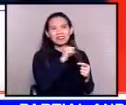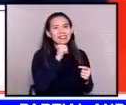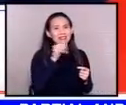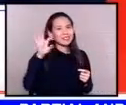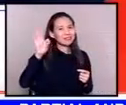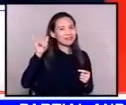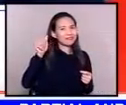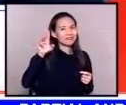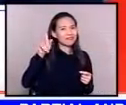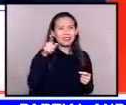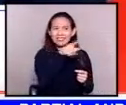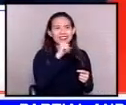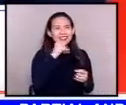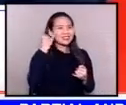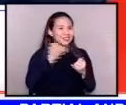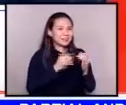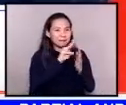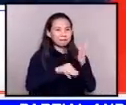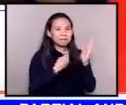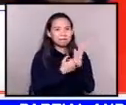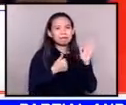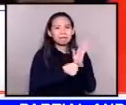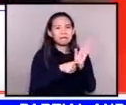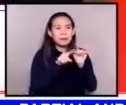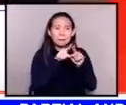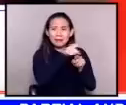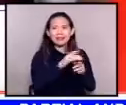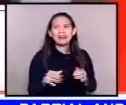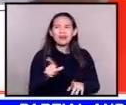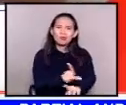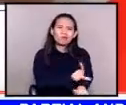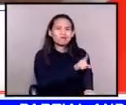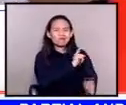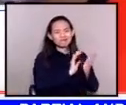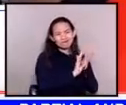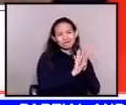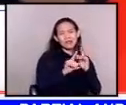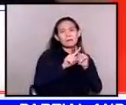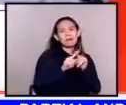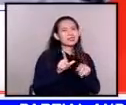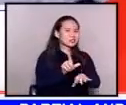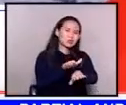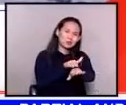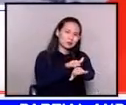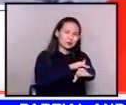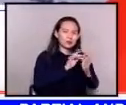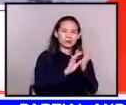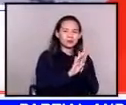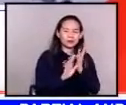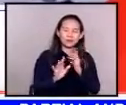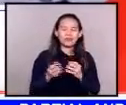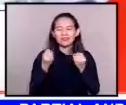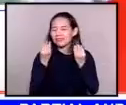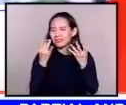hindi daw sila mga last minute voters. Kung hindi talaga daw, kanina pa sila nakapila pero ang bagal lang daw talaga ng usad. Yung iba nga